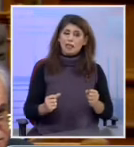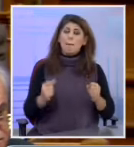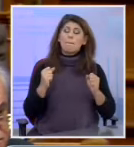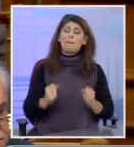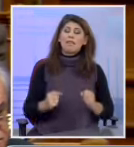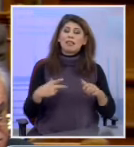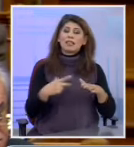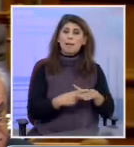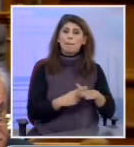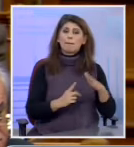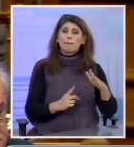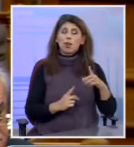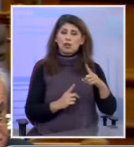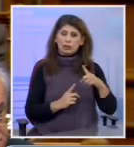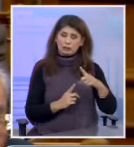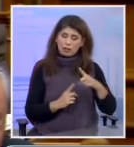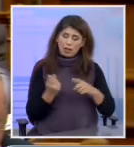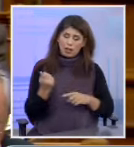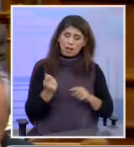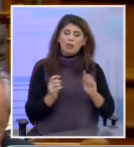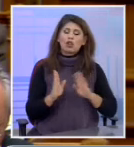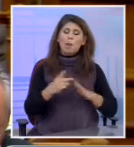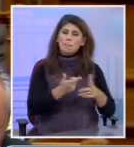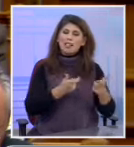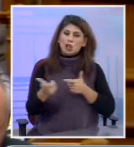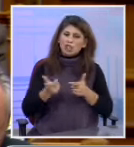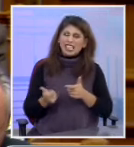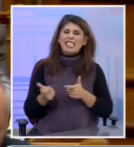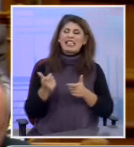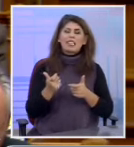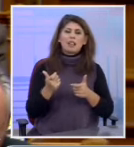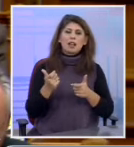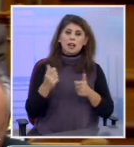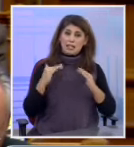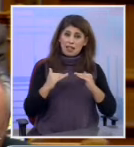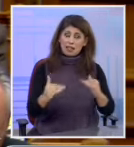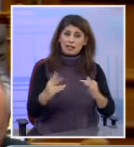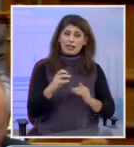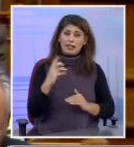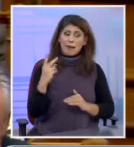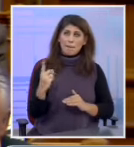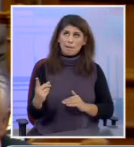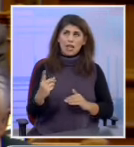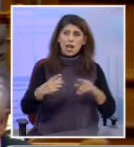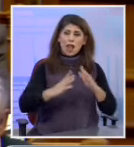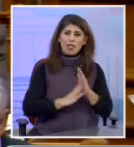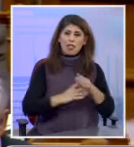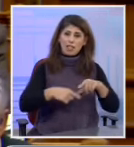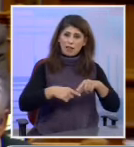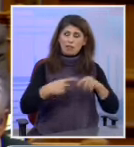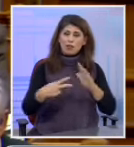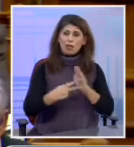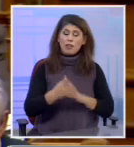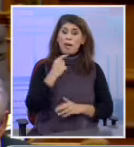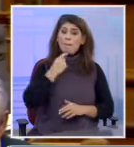Ταμείο Χρηματοπιστωτικής Σταθερότητας στις 31 12 του 2014, δηλαδή